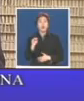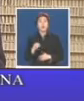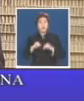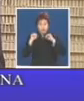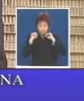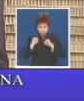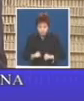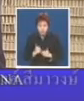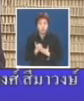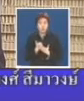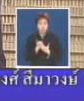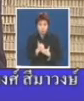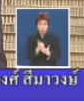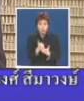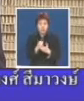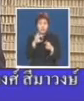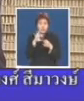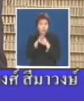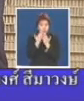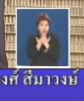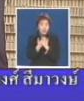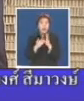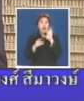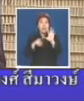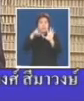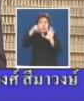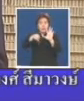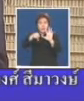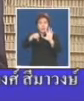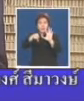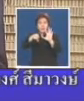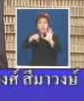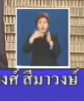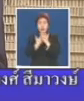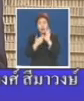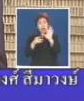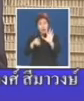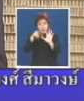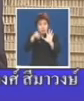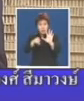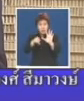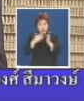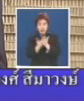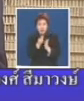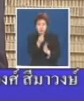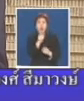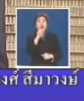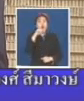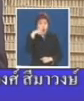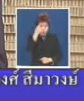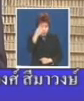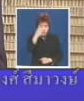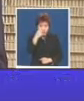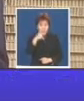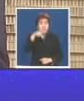ป็นที่เรียบร้อยแล้วนะครับทั้งในเรื่องของเงิน 5,000 บาทนะครับซึ่งผมขอย้ำว่าเงิน 5,000 บาทนี้เราจ่ายให้เป็นการช่วยเหลือเบื้องต้นเป็น